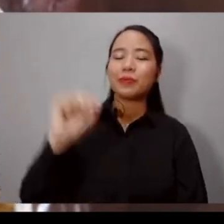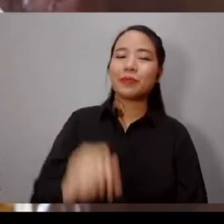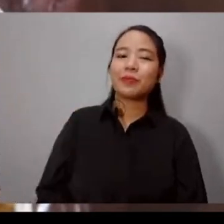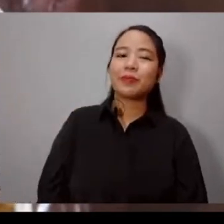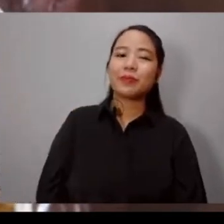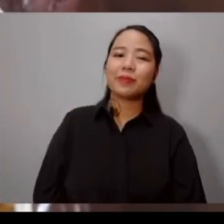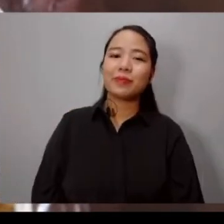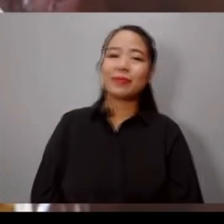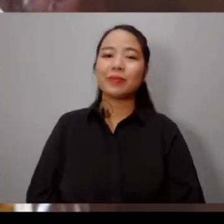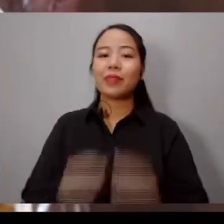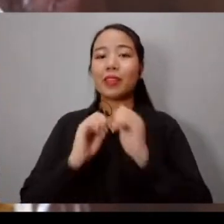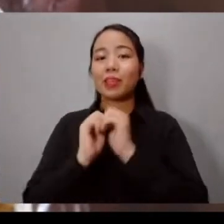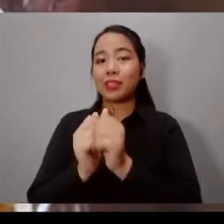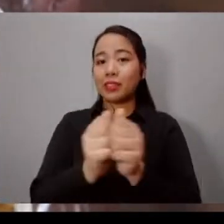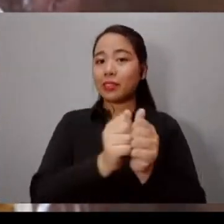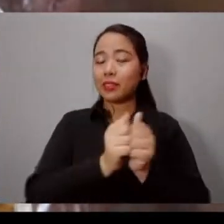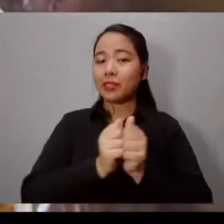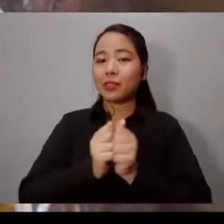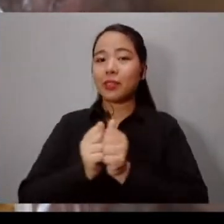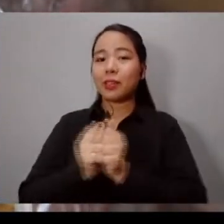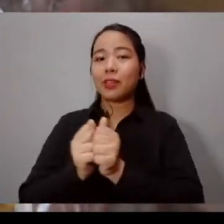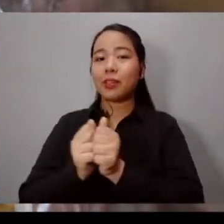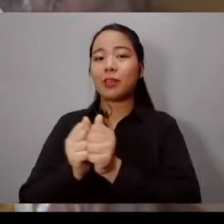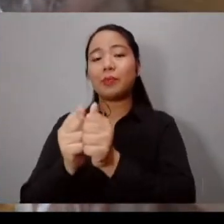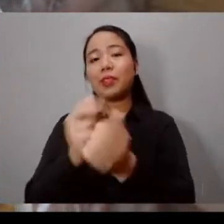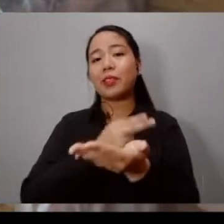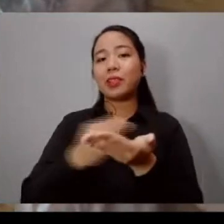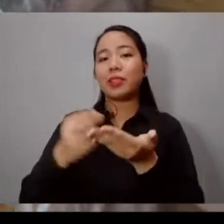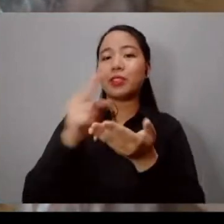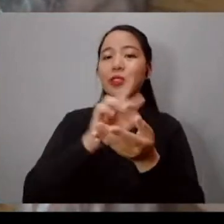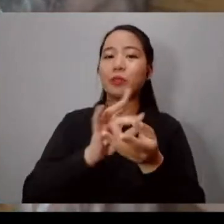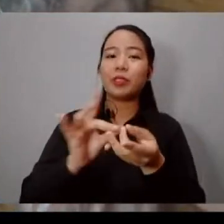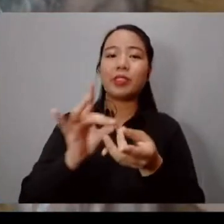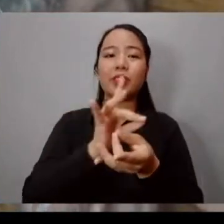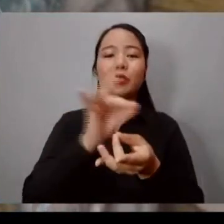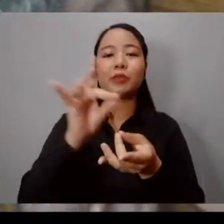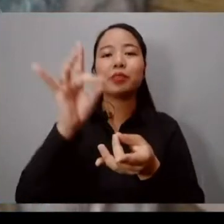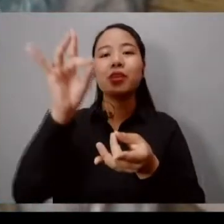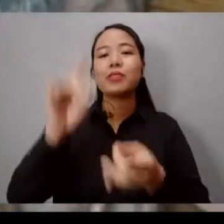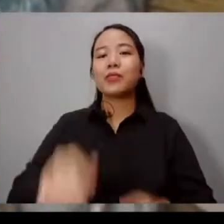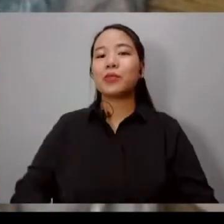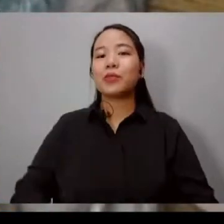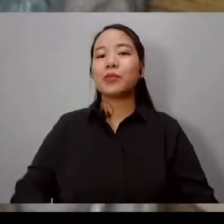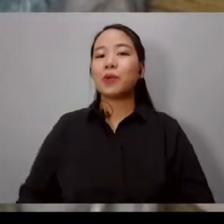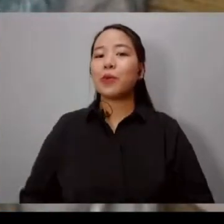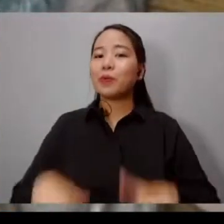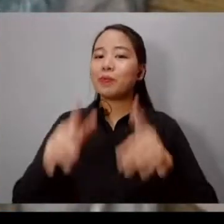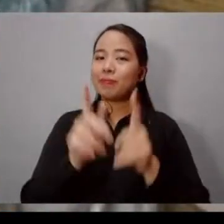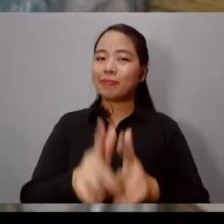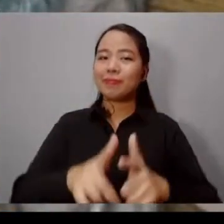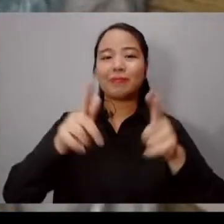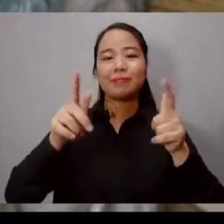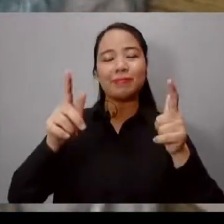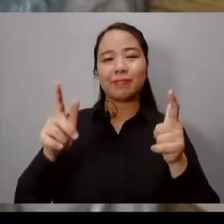Panginoon, kasama ng Espiritu Santo sa